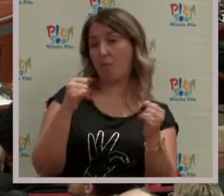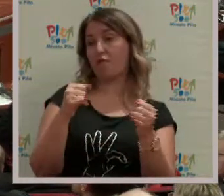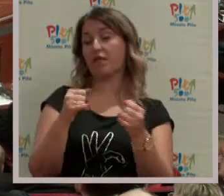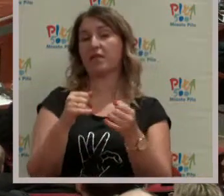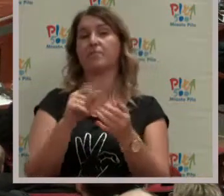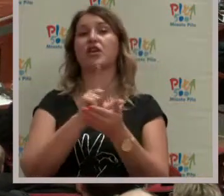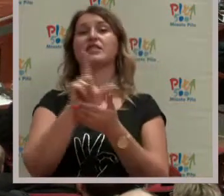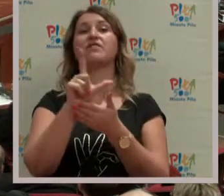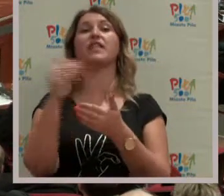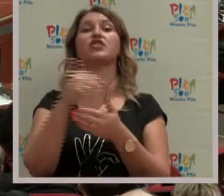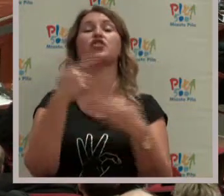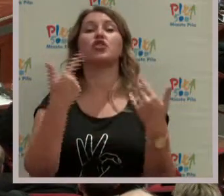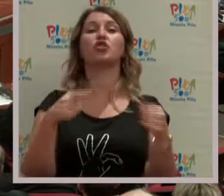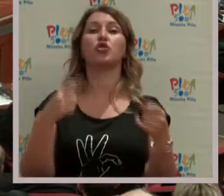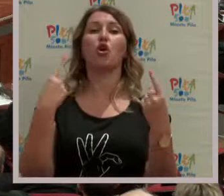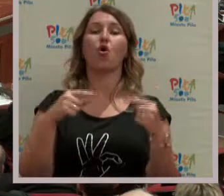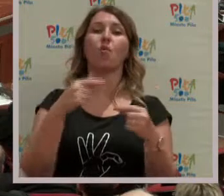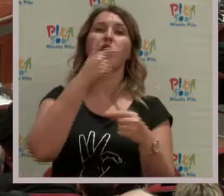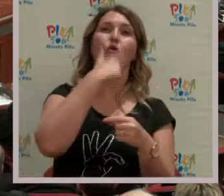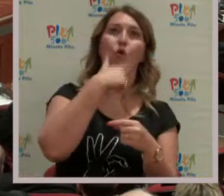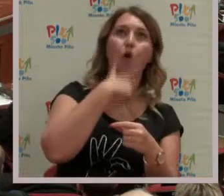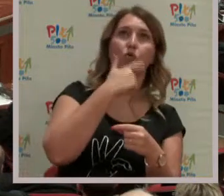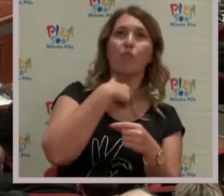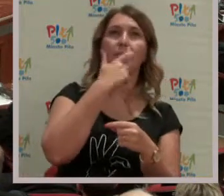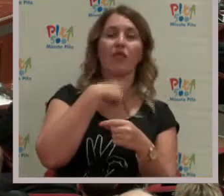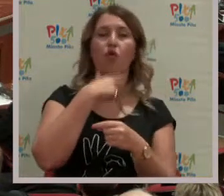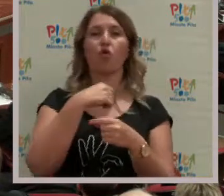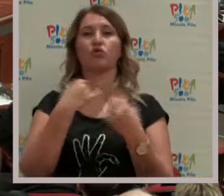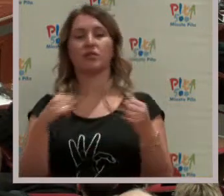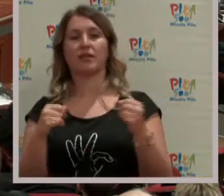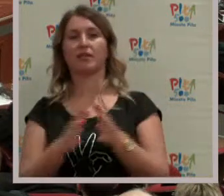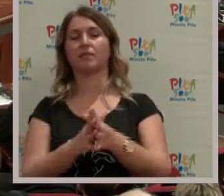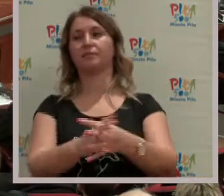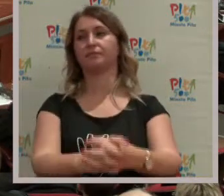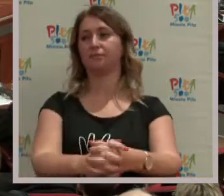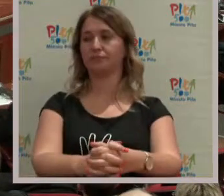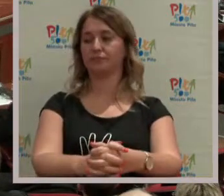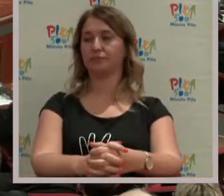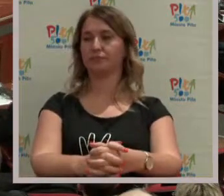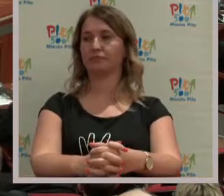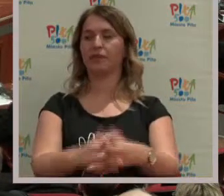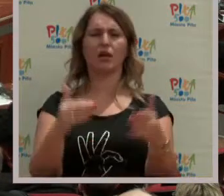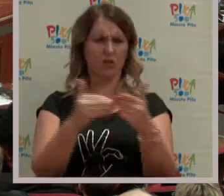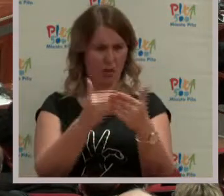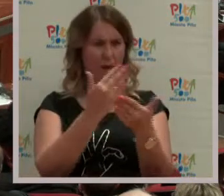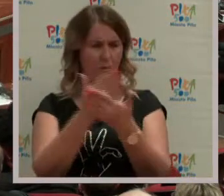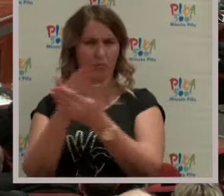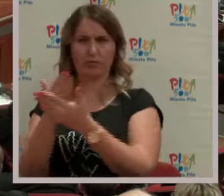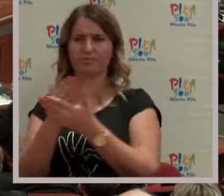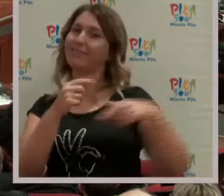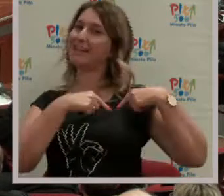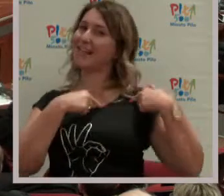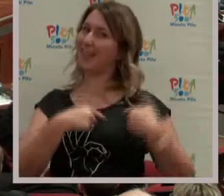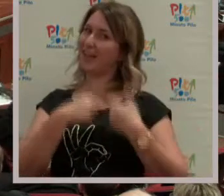w Gorzodę w Bydgoszczy 15 tysięcy w Gnieźnie 10 tysięcy mieszczące z oddzialne i trzeba im pomóc za to serdecznie